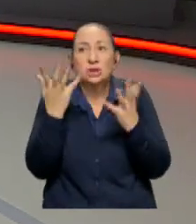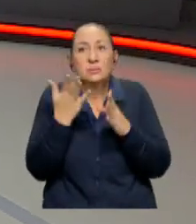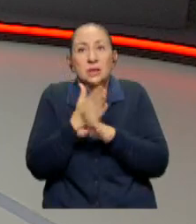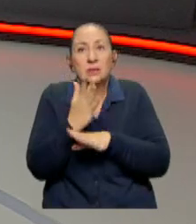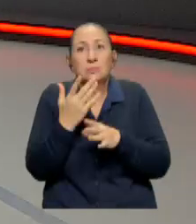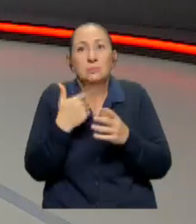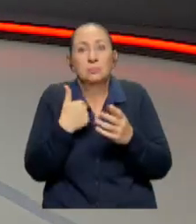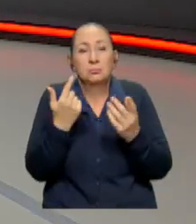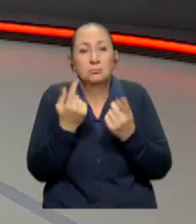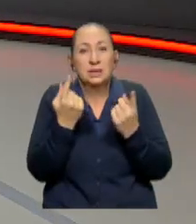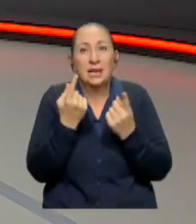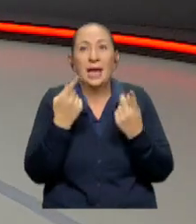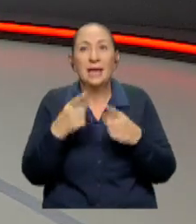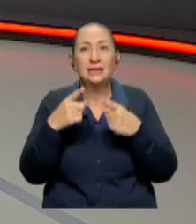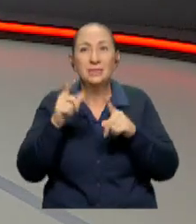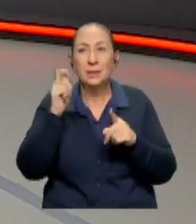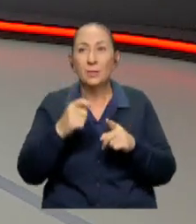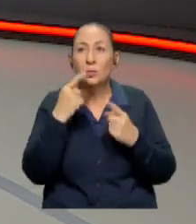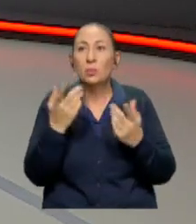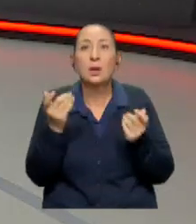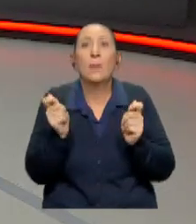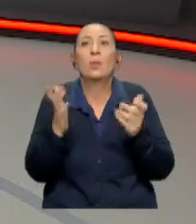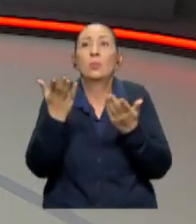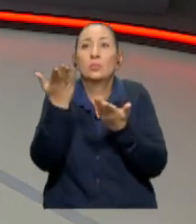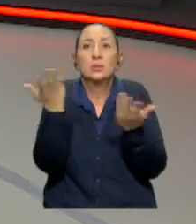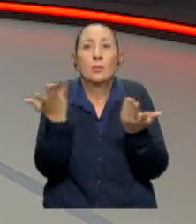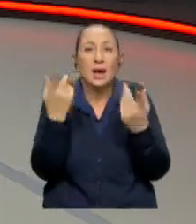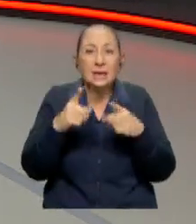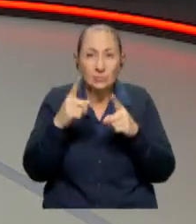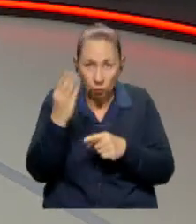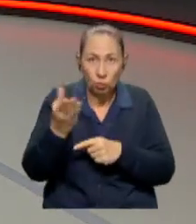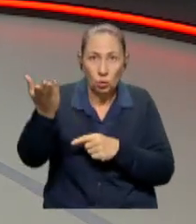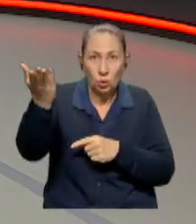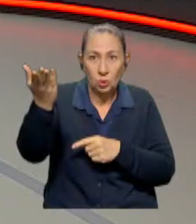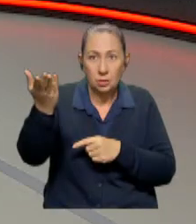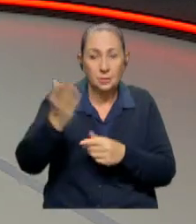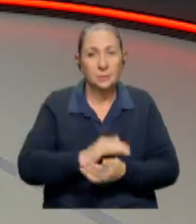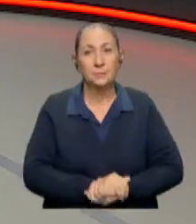Biraz müstesni bir şey. Ya bir espri yapayım falan diyorum. Ya yapamıyorum. Bundan daha büyük espri olur mu?